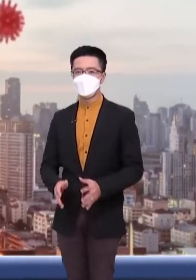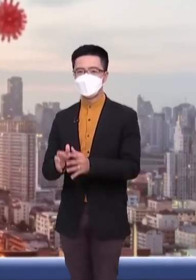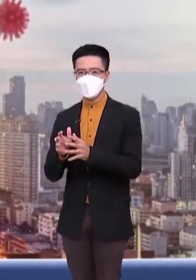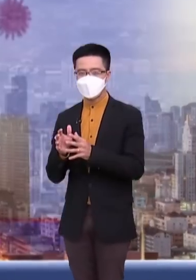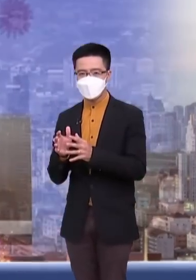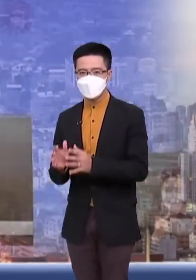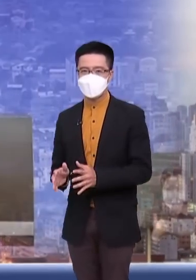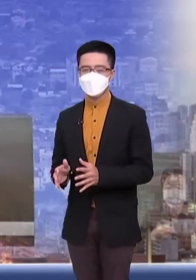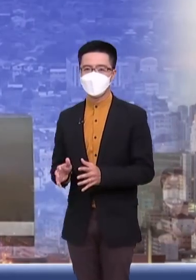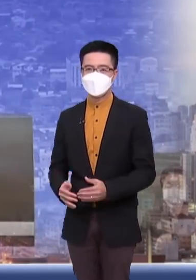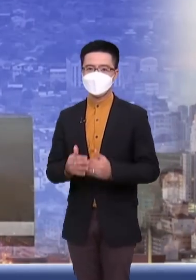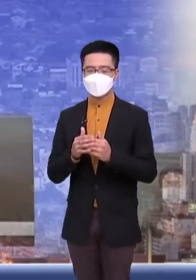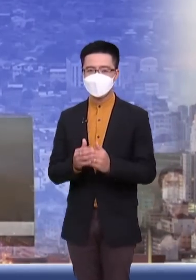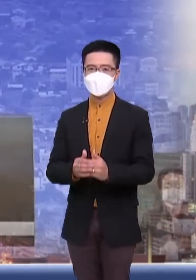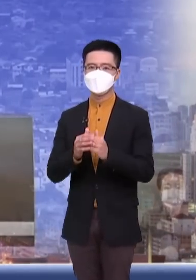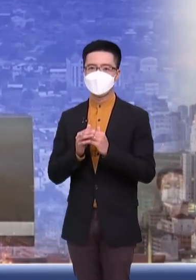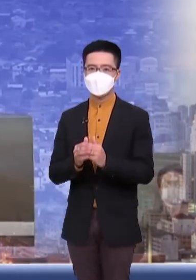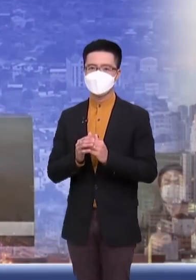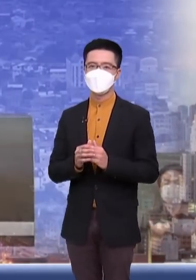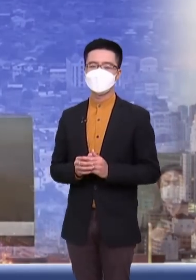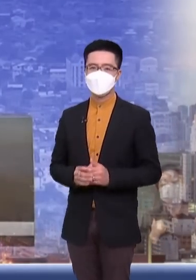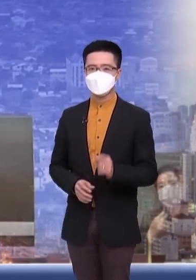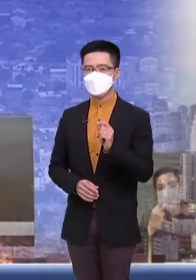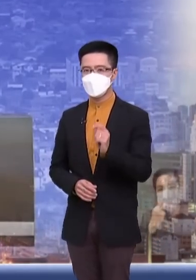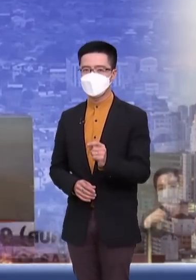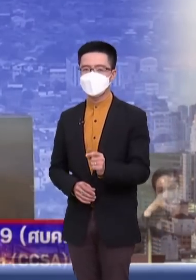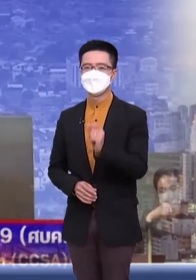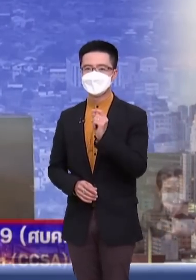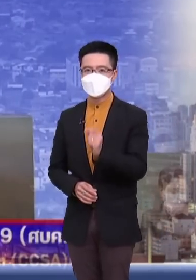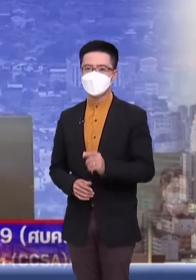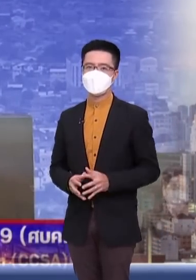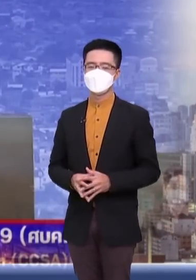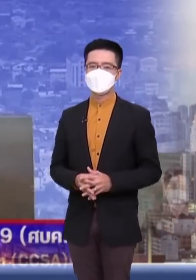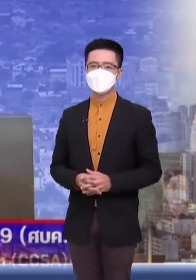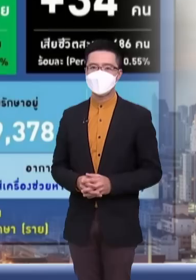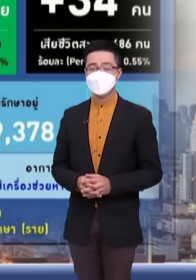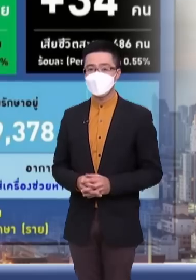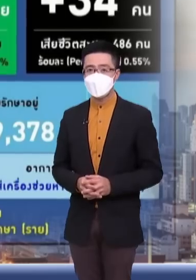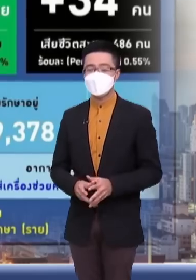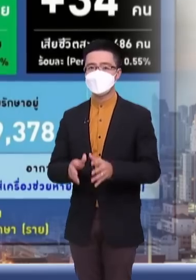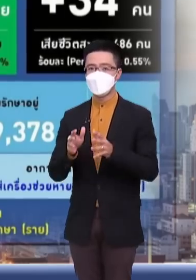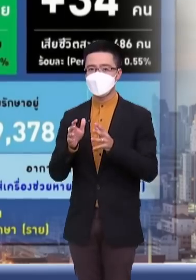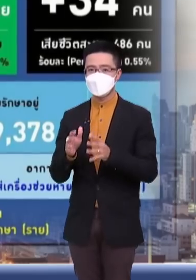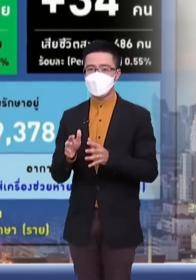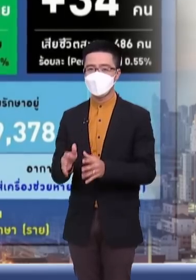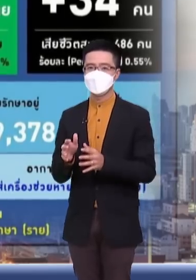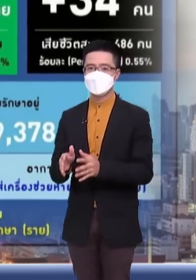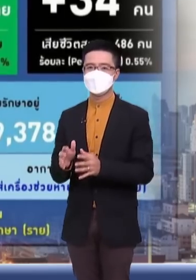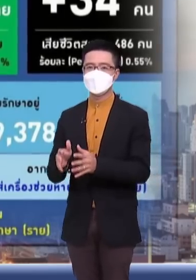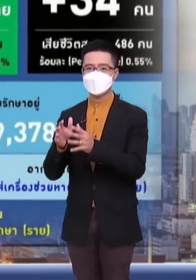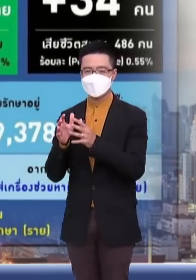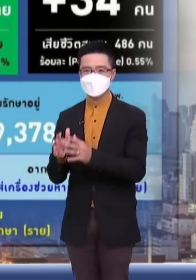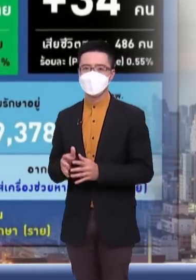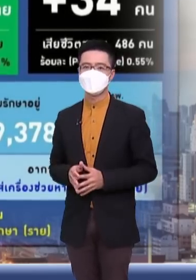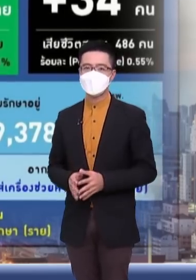วันนี้ถ้าเราไปดูเรื่องของภาพรวมและสถานการณ์เป็นรายจังหวัดนะครับโดยเฉพาะอย่างยิ่งที่จังหวัดนนทบุรีปรากฏว่าจำนวนยอดผู้ติดเ